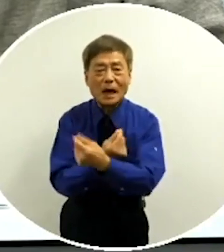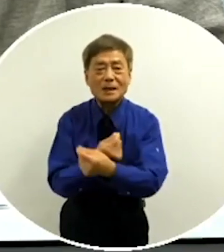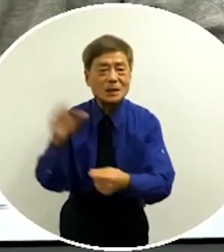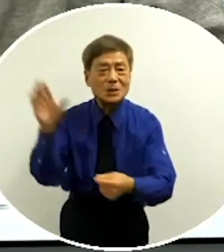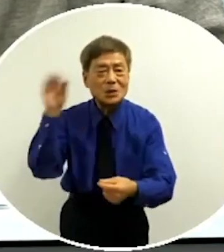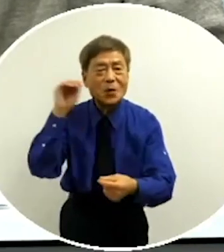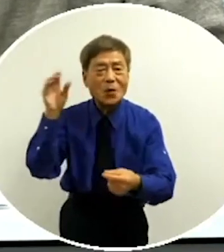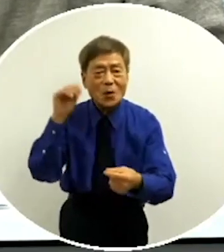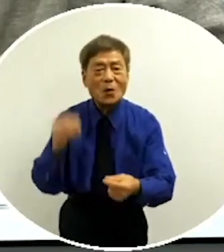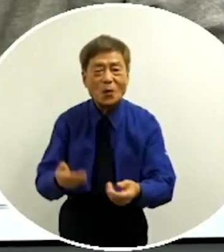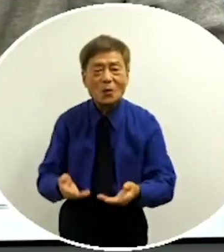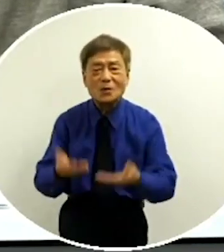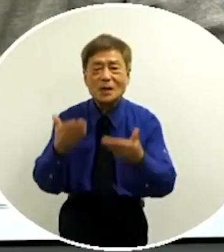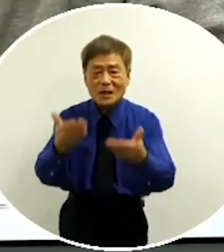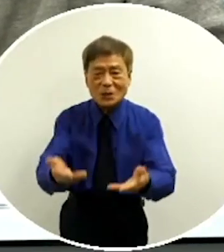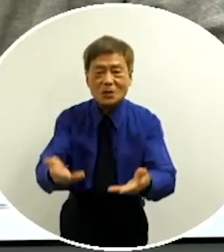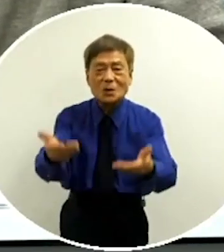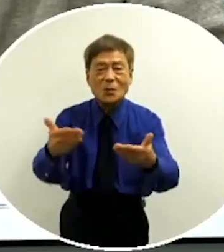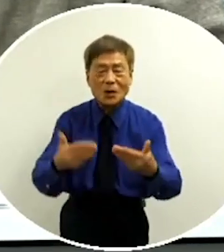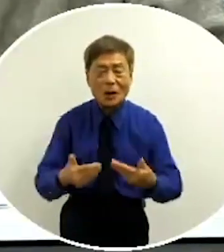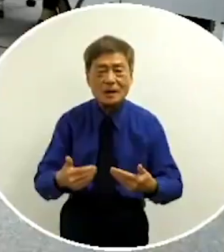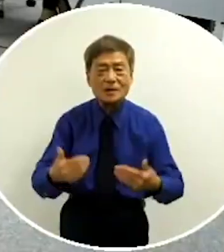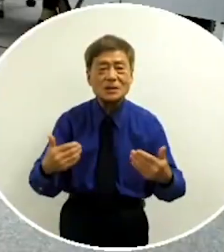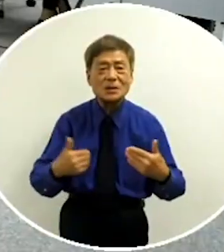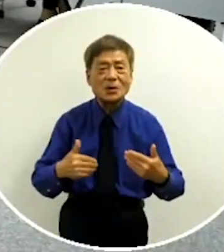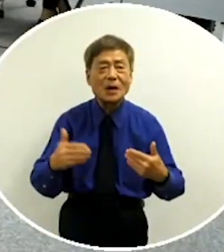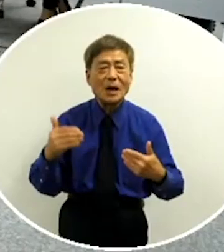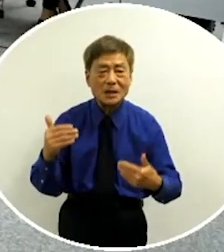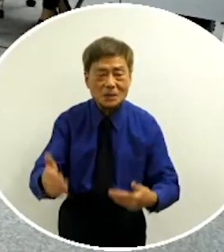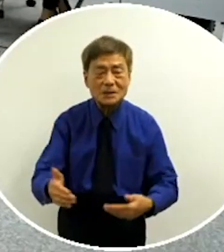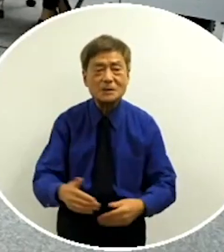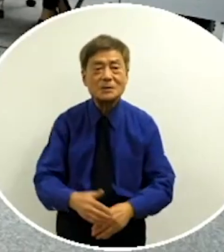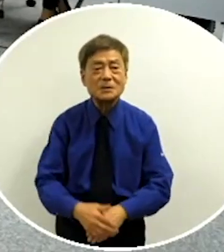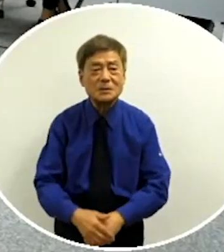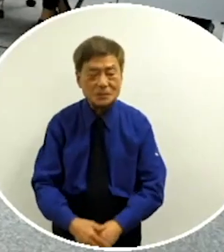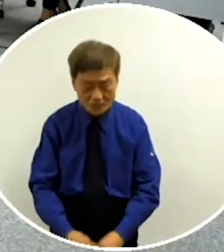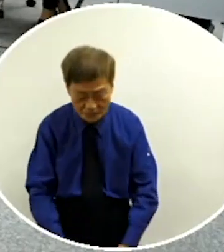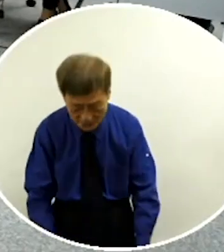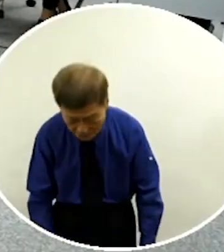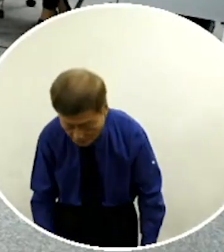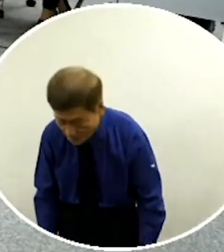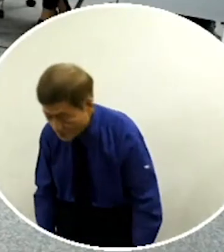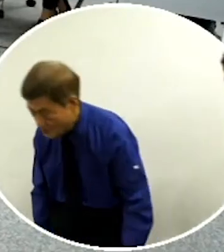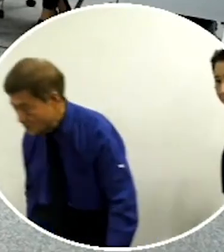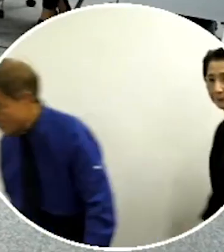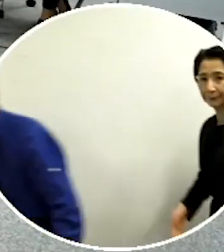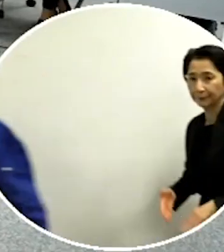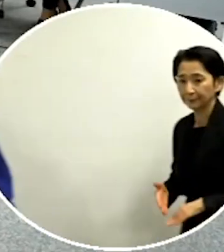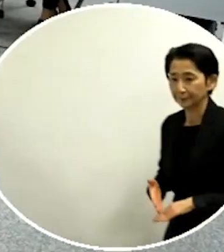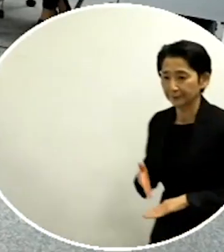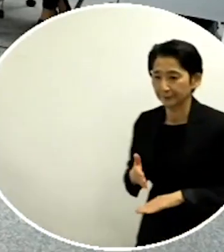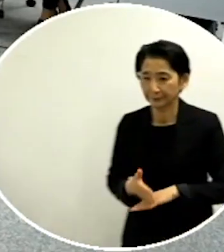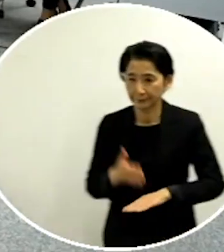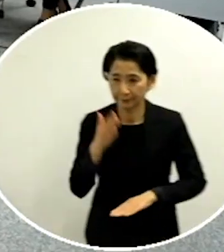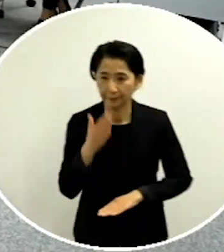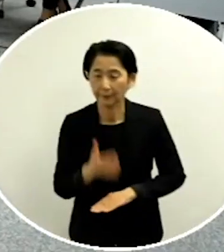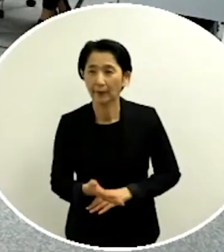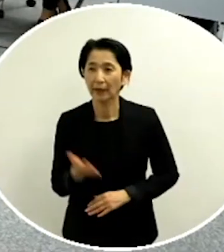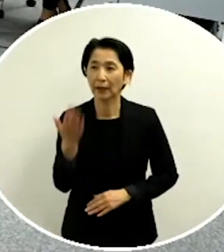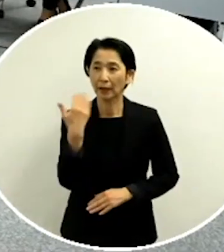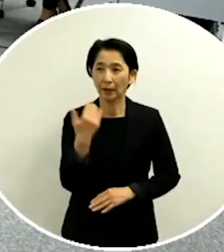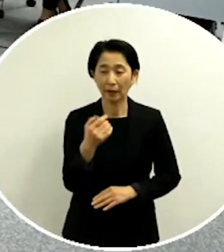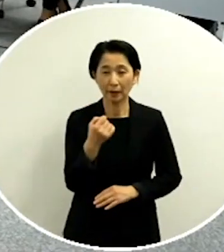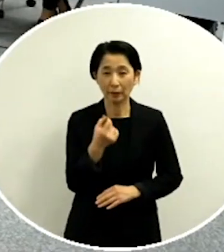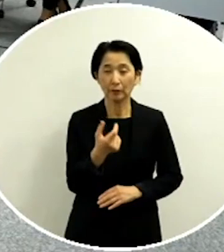ます木はいありがとうございました wimax は関連物質のありがとうございます先ほどからちょっと